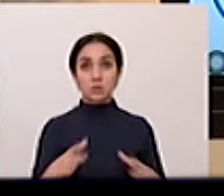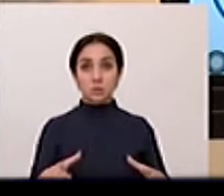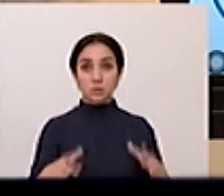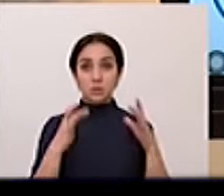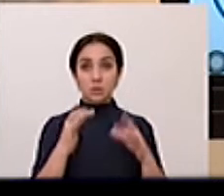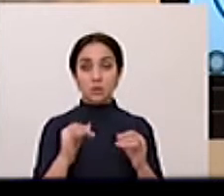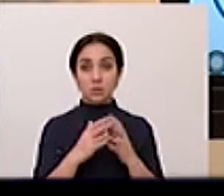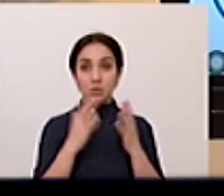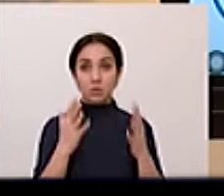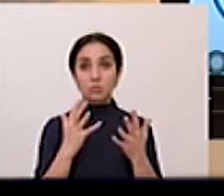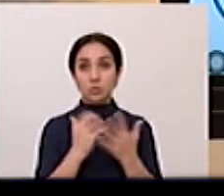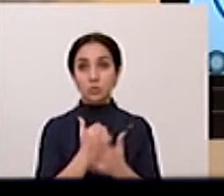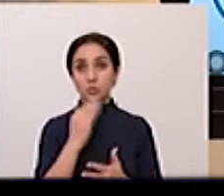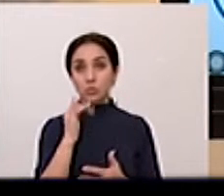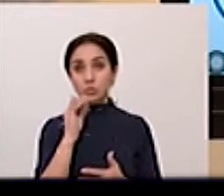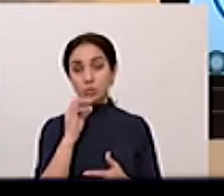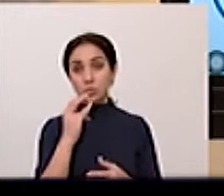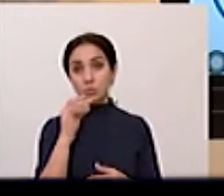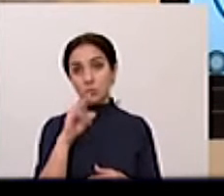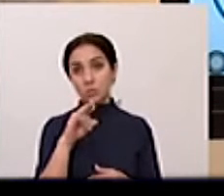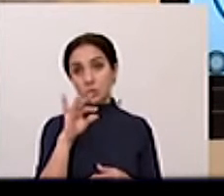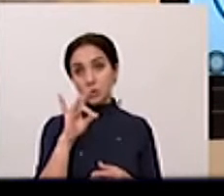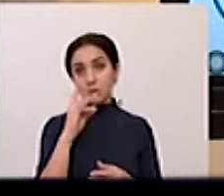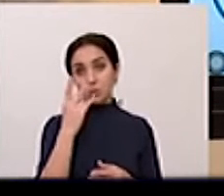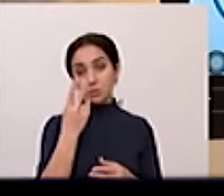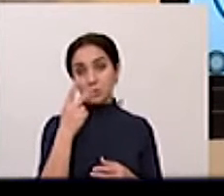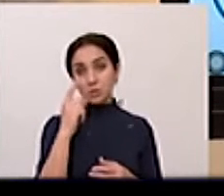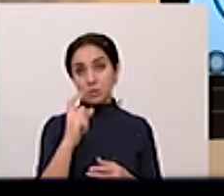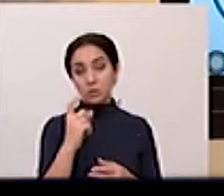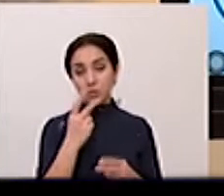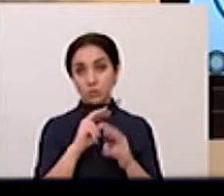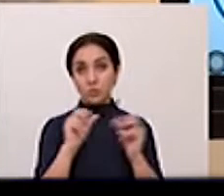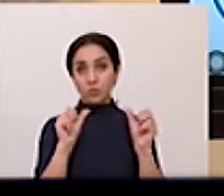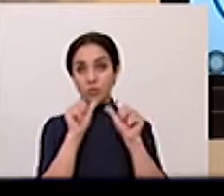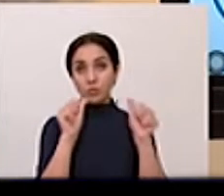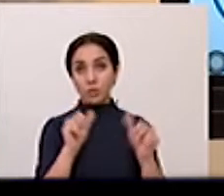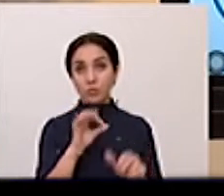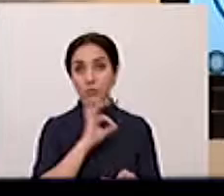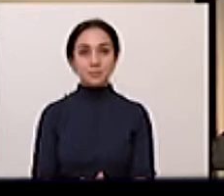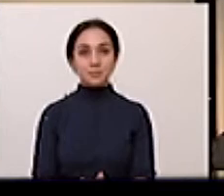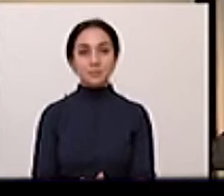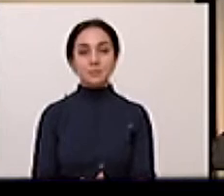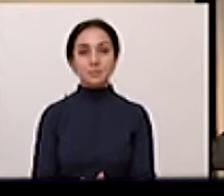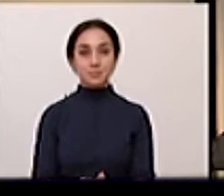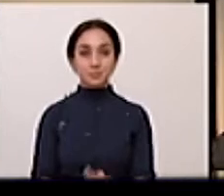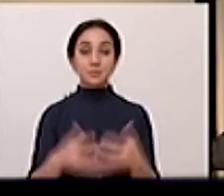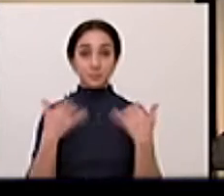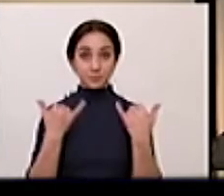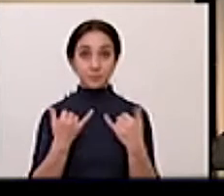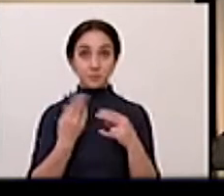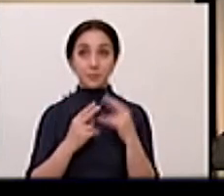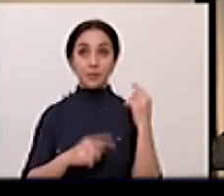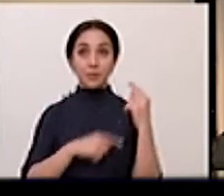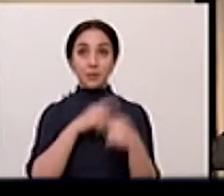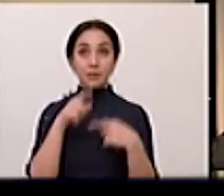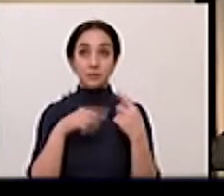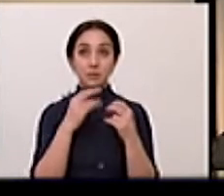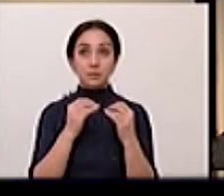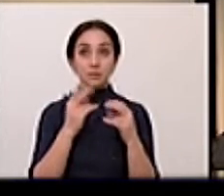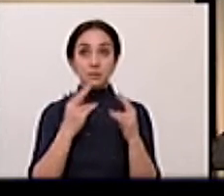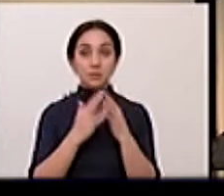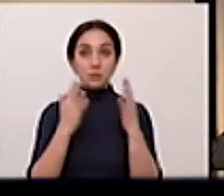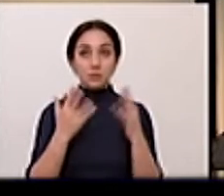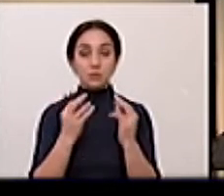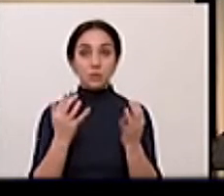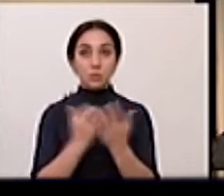silindrning hajmini topish uchun biz pi r kvadrat h formuladan foydalanamiz. Navbatdagi aylanish jismining hajmini